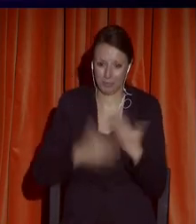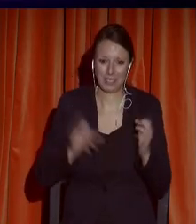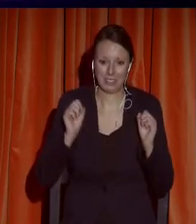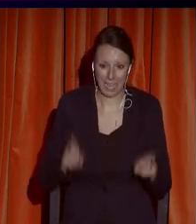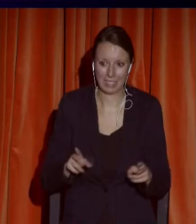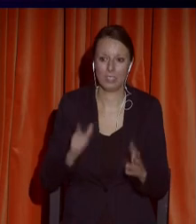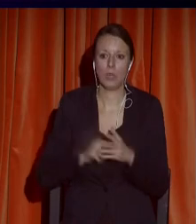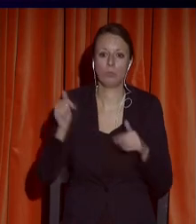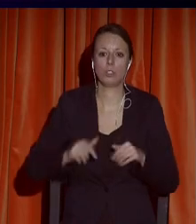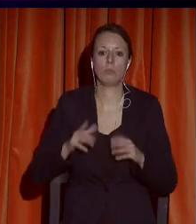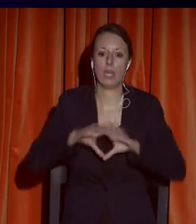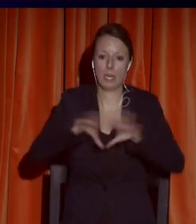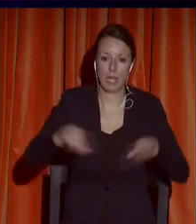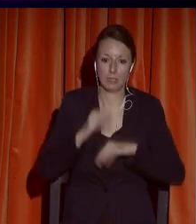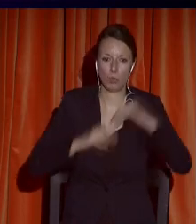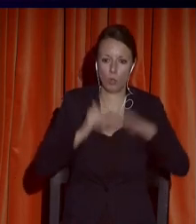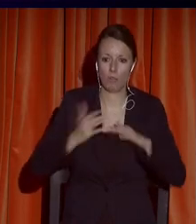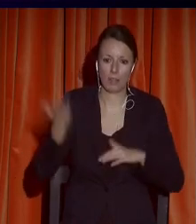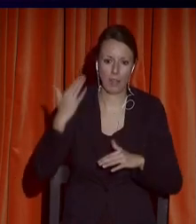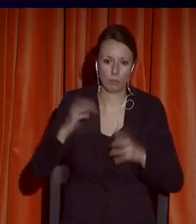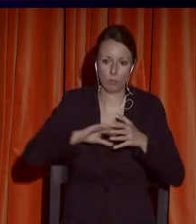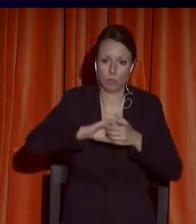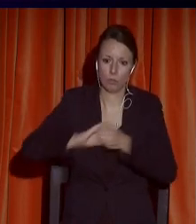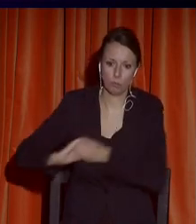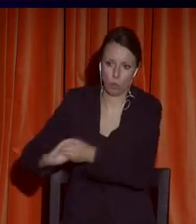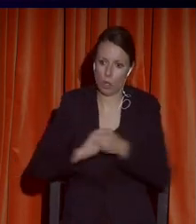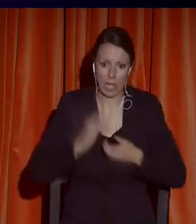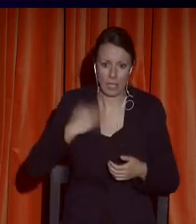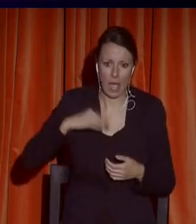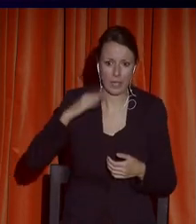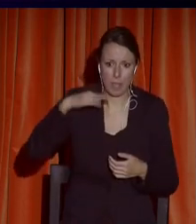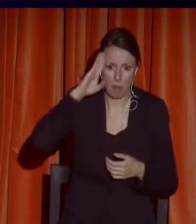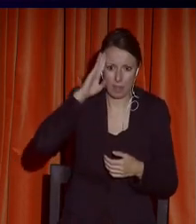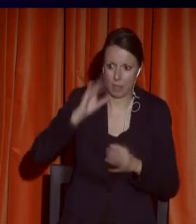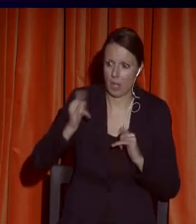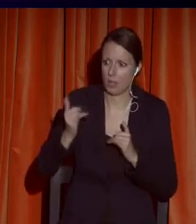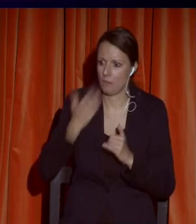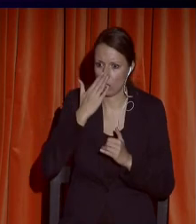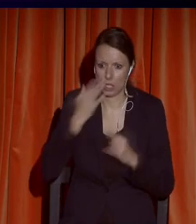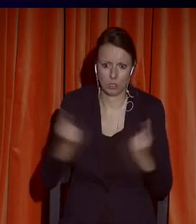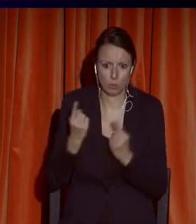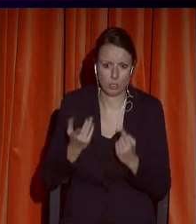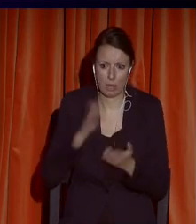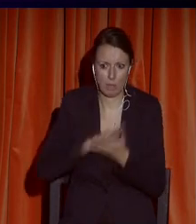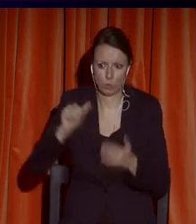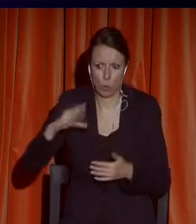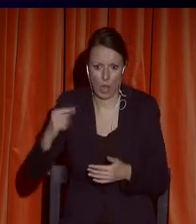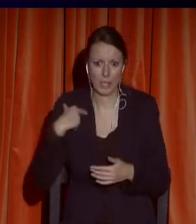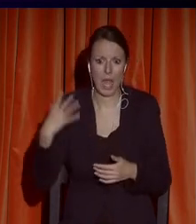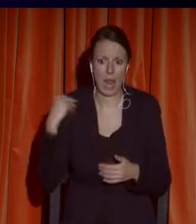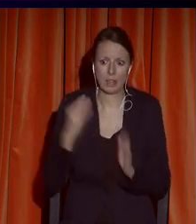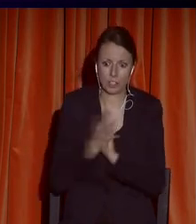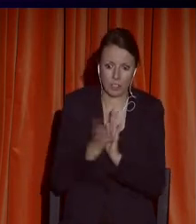zbudujmy wspólnotę. Ja nie pamiętam, jak to było, kiedy nas w Unii nie było. Mam 19 lat, ale powiem Państwu szczerze, nie chcę się o